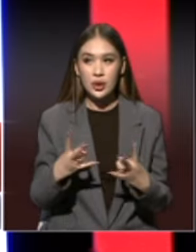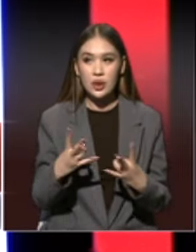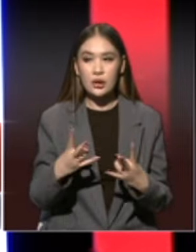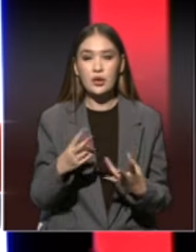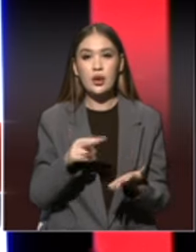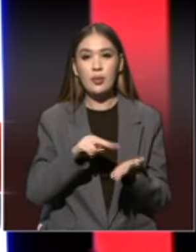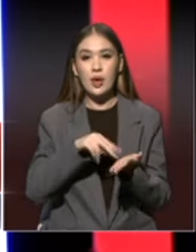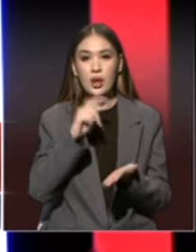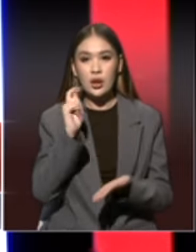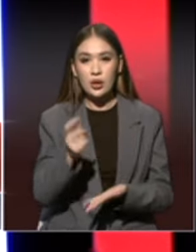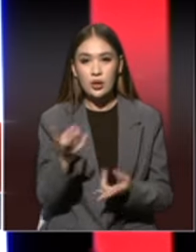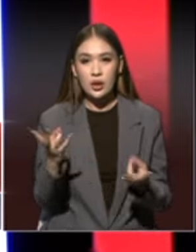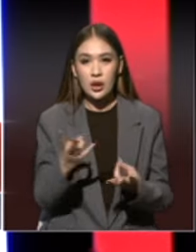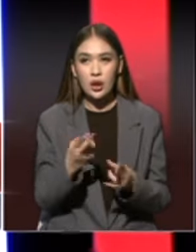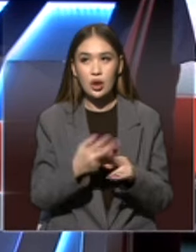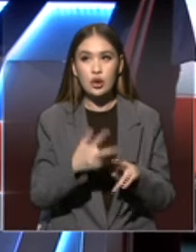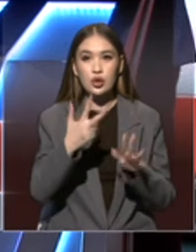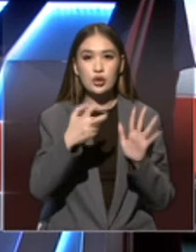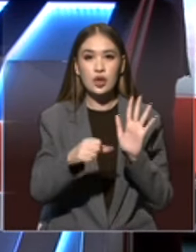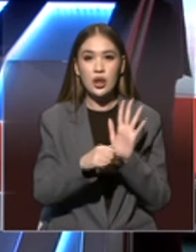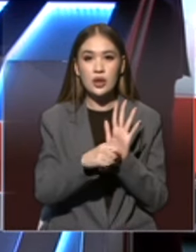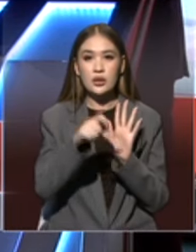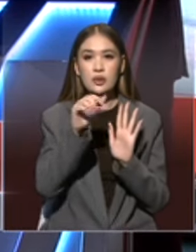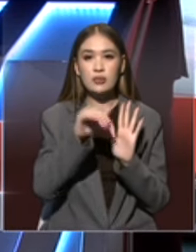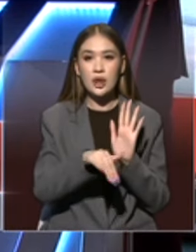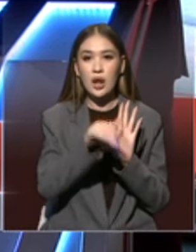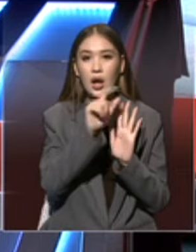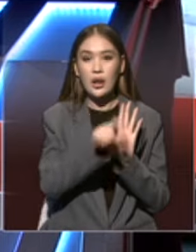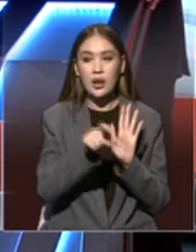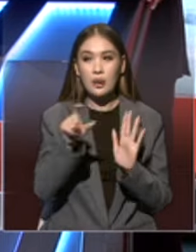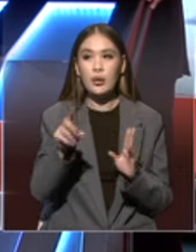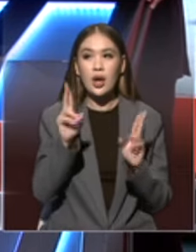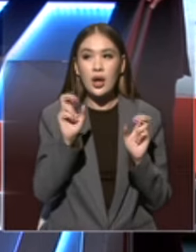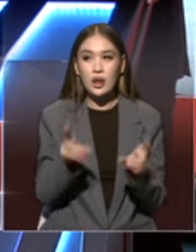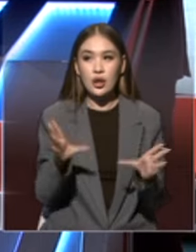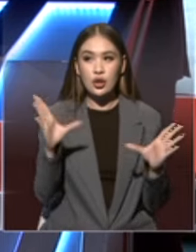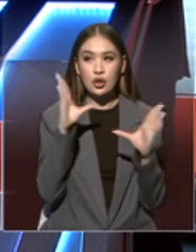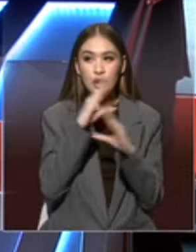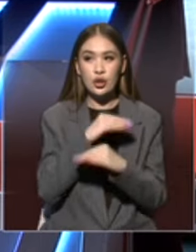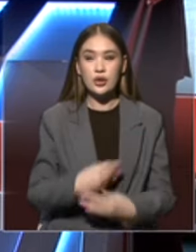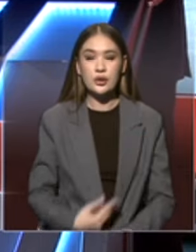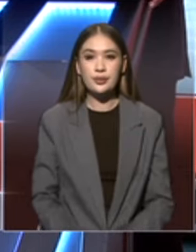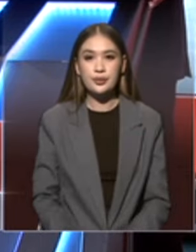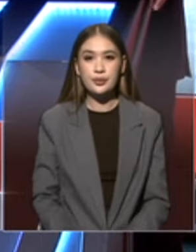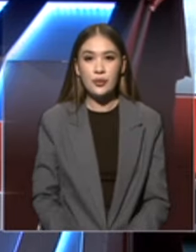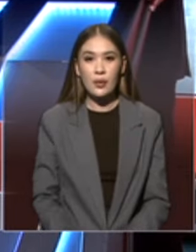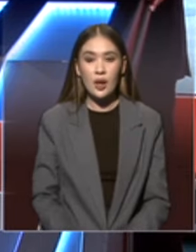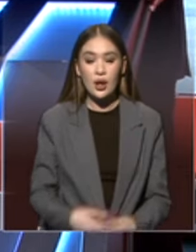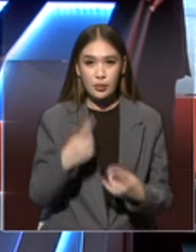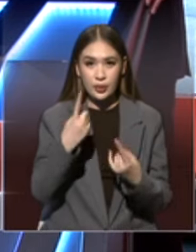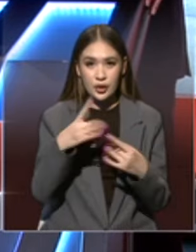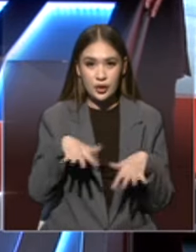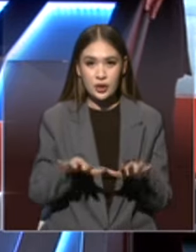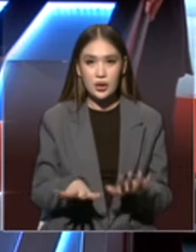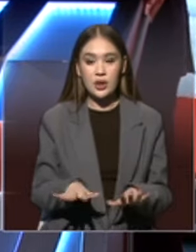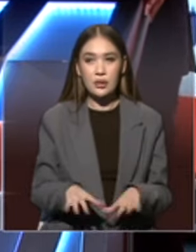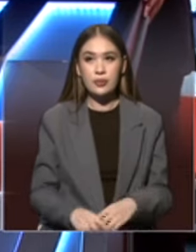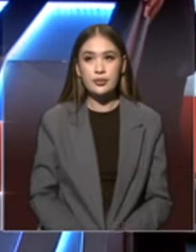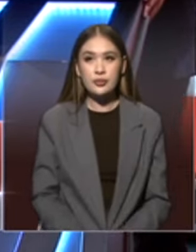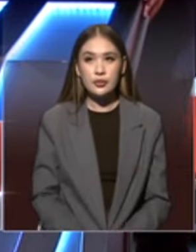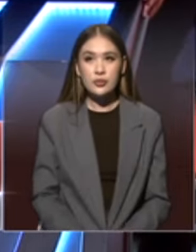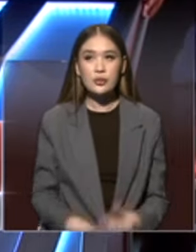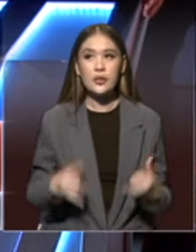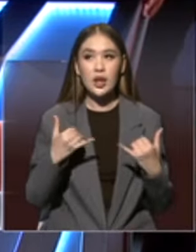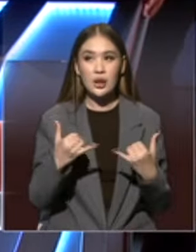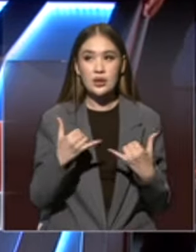керек. 306 маман қалай үлгереді? Бәрі бірге бітетін нәрсе ме? Бұның барлығы? Енді қазіргі